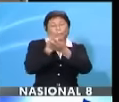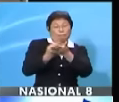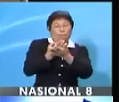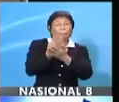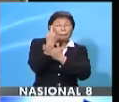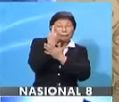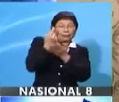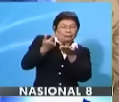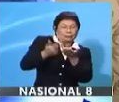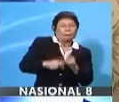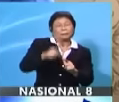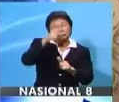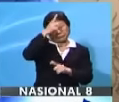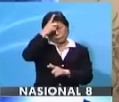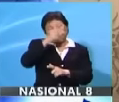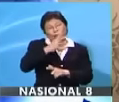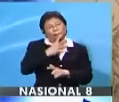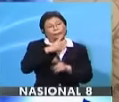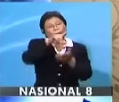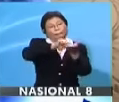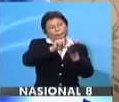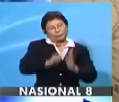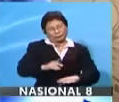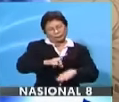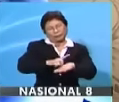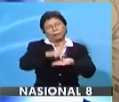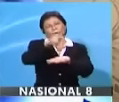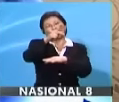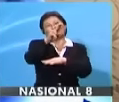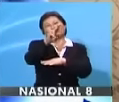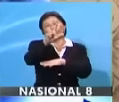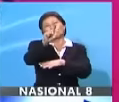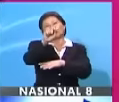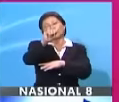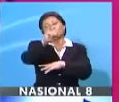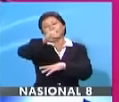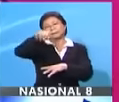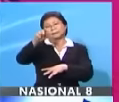Dato' Seri Muhammad Khalid Nordin berkata demikian kepada media di Kulai Jaya, Johor.